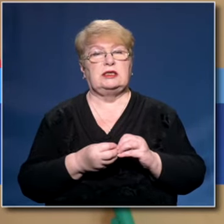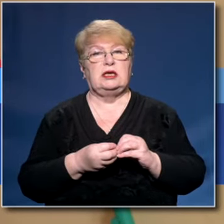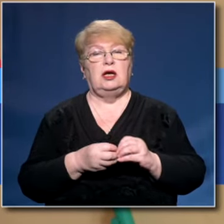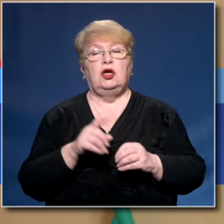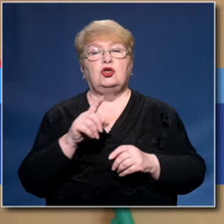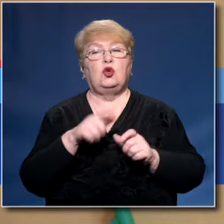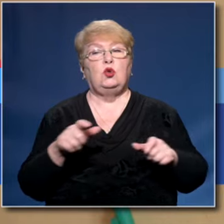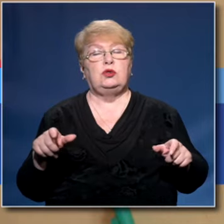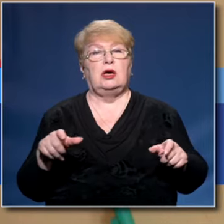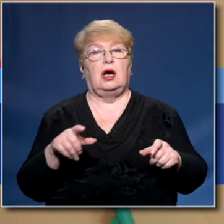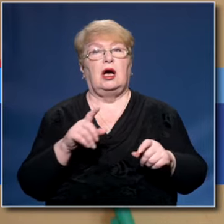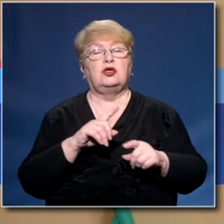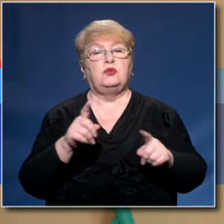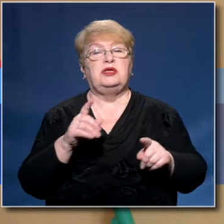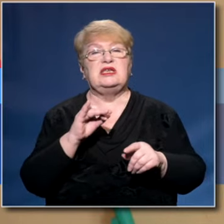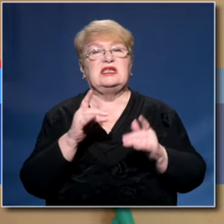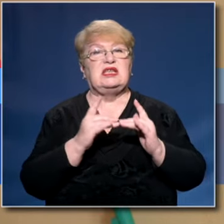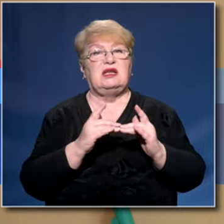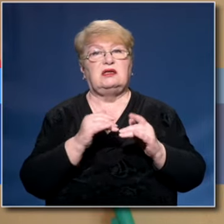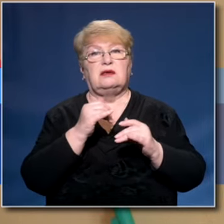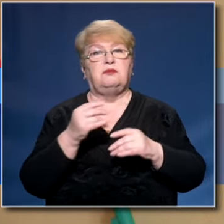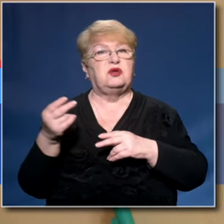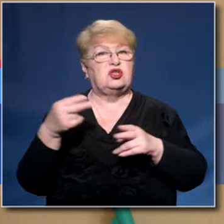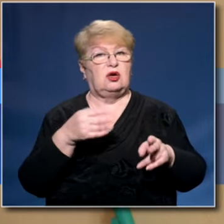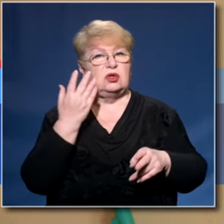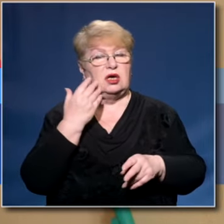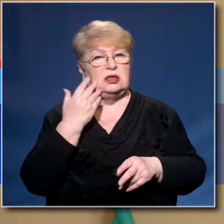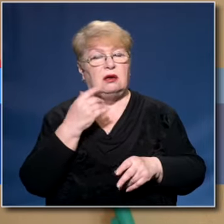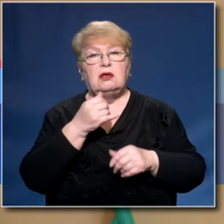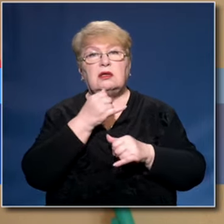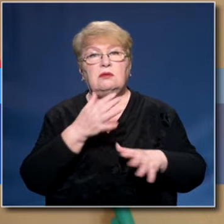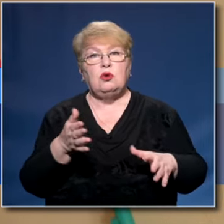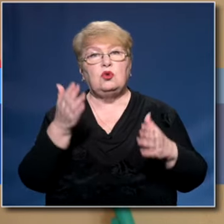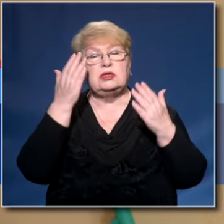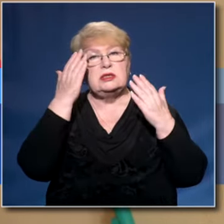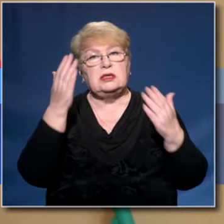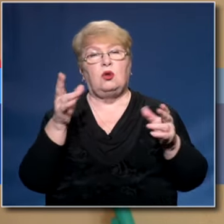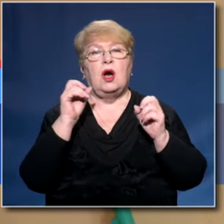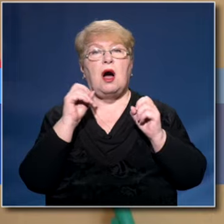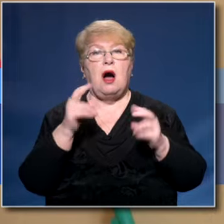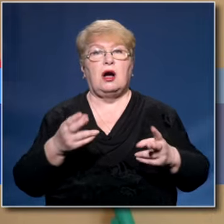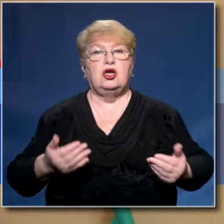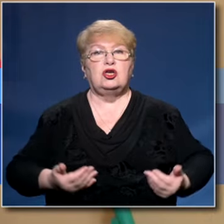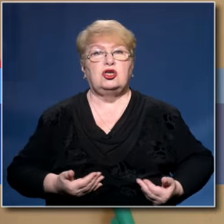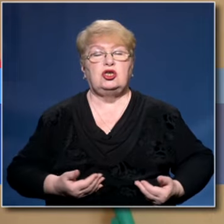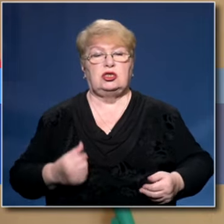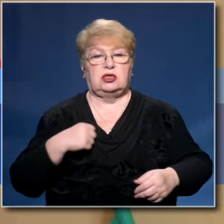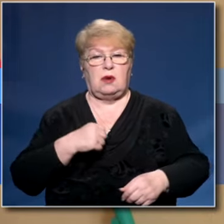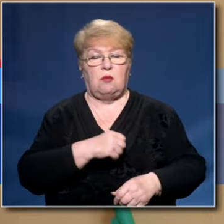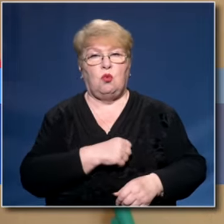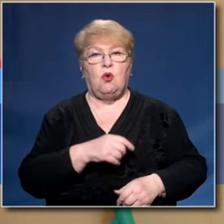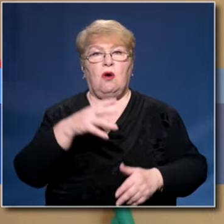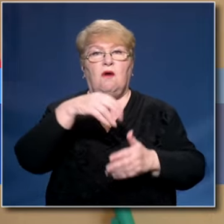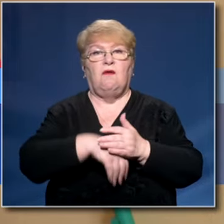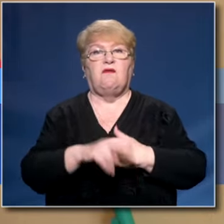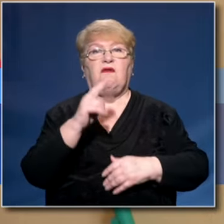люди зачастую особенно из интернета Когда приезжают не могут не знают как жить самим в